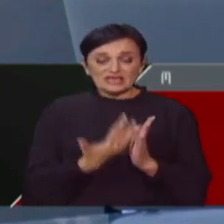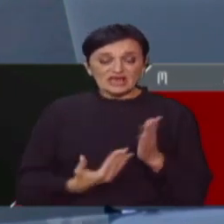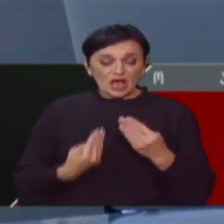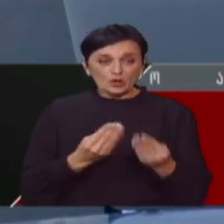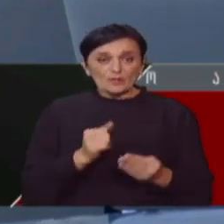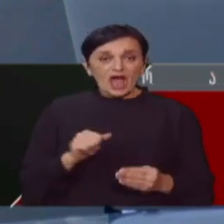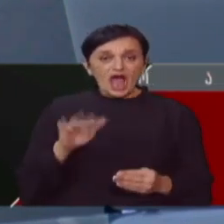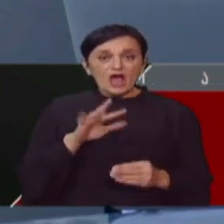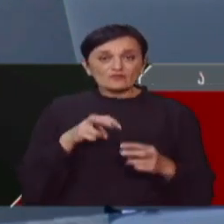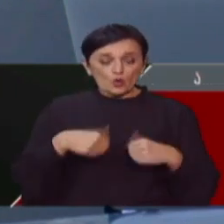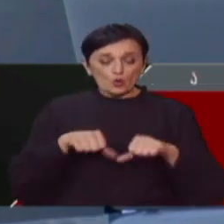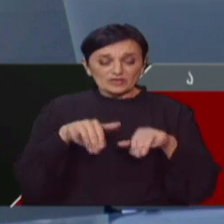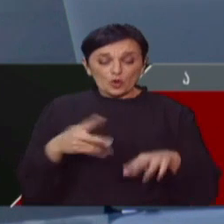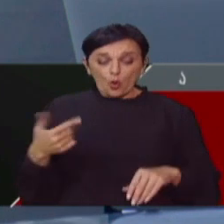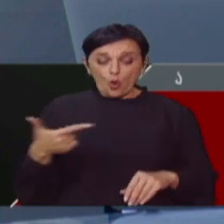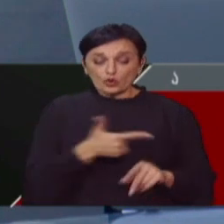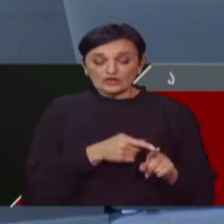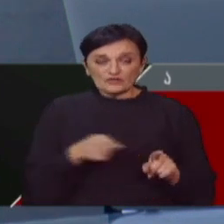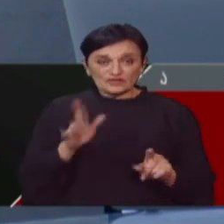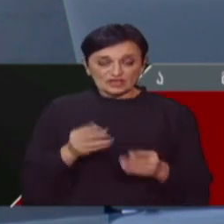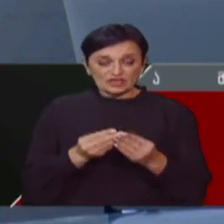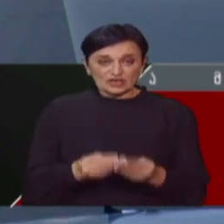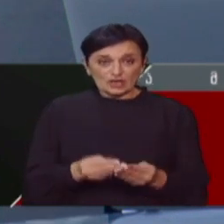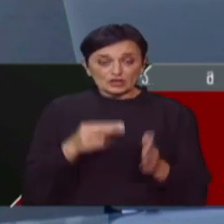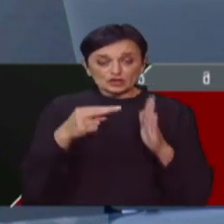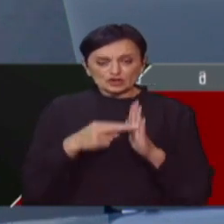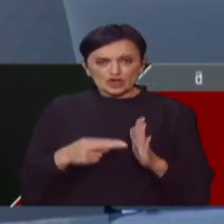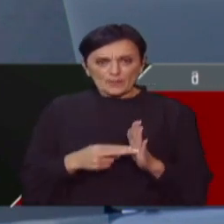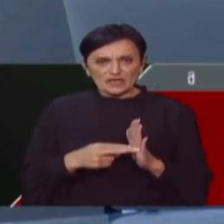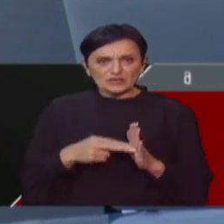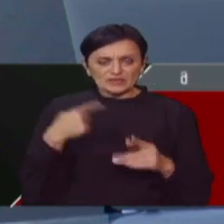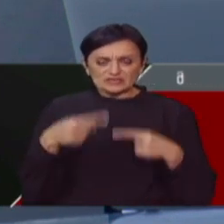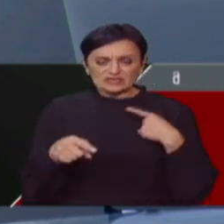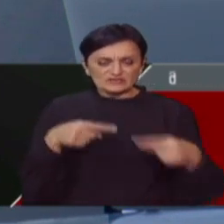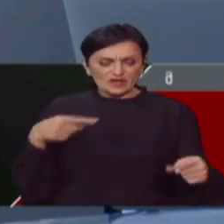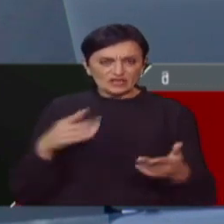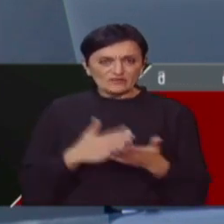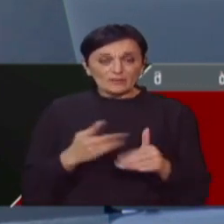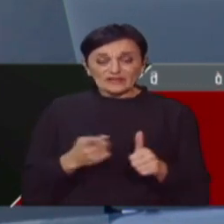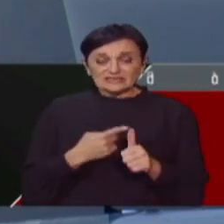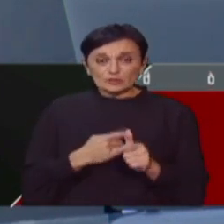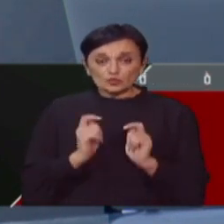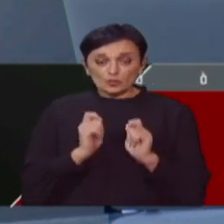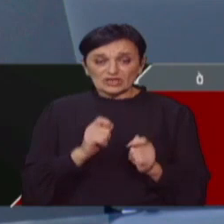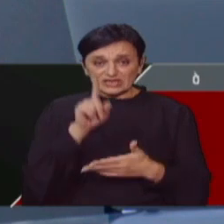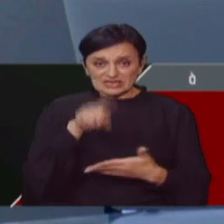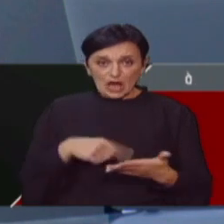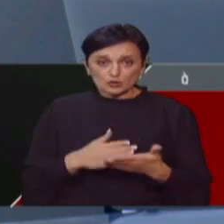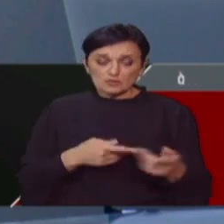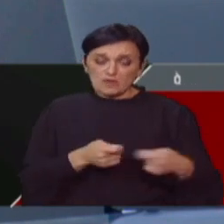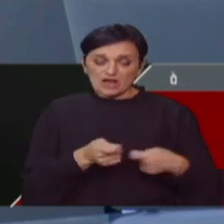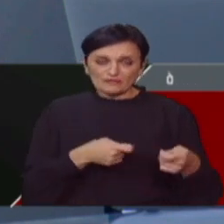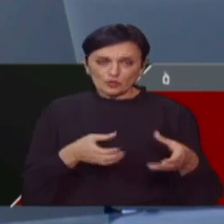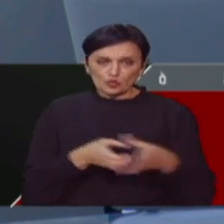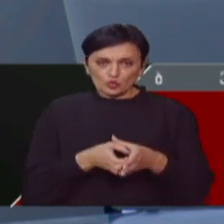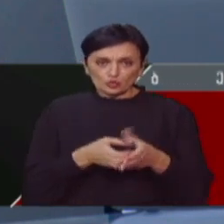rekomendatsia Eurokomisia dasknas or qvirashi dadebs. Maramde ki shepasebebi mkvetrad araertkvarovania. Statusis მინიჭებაში დარწმუნებულია მმართველი გუნდი,